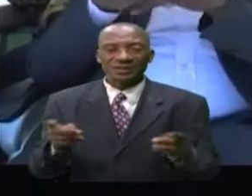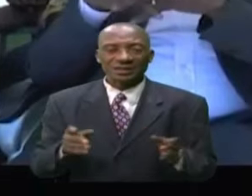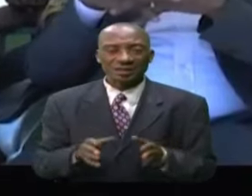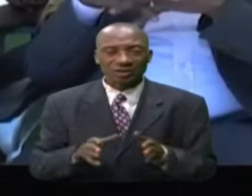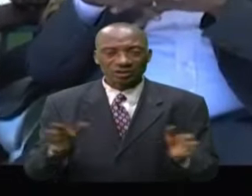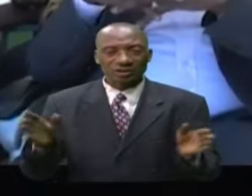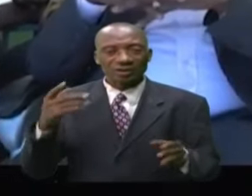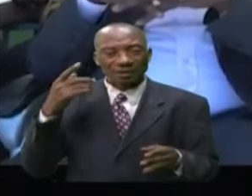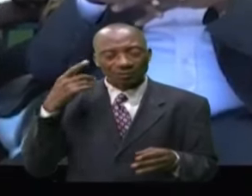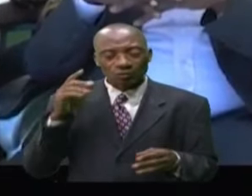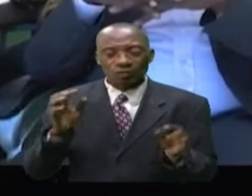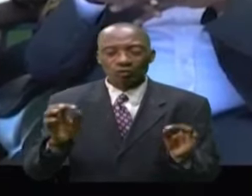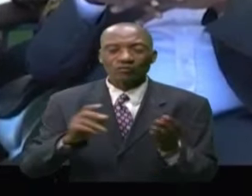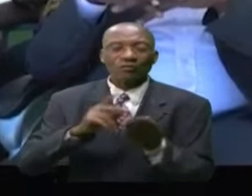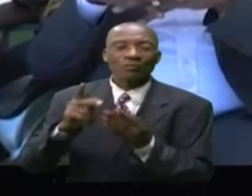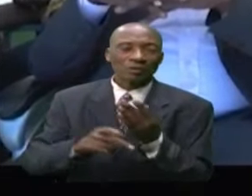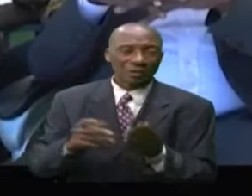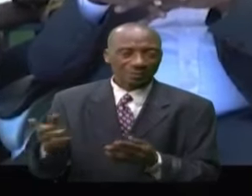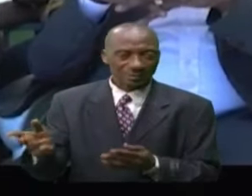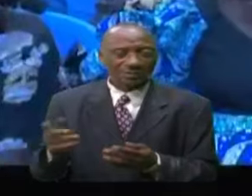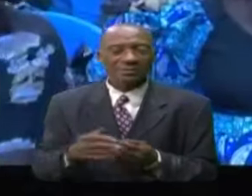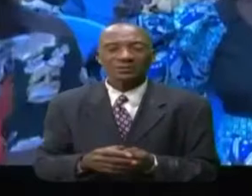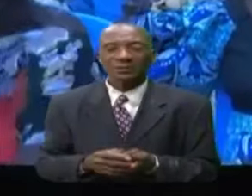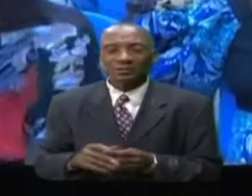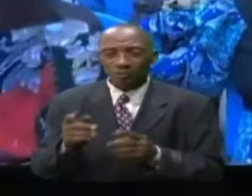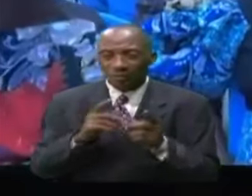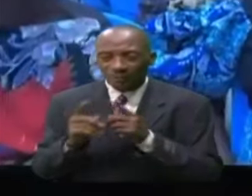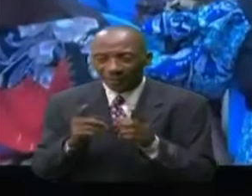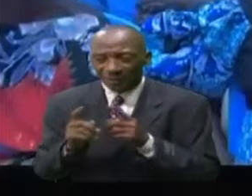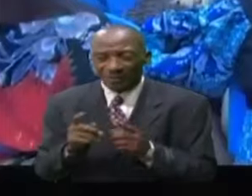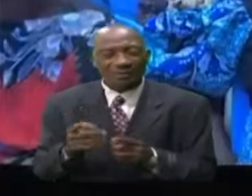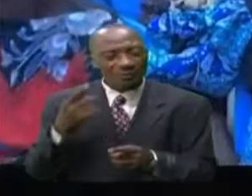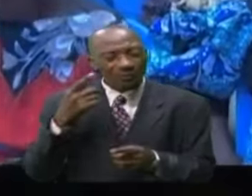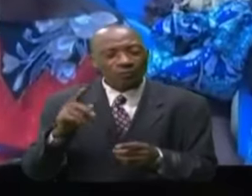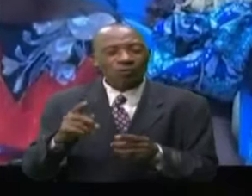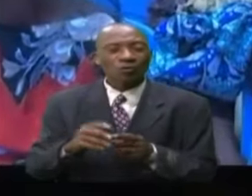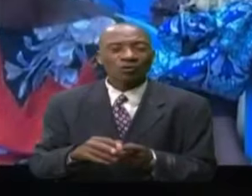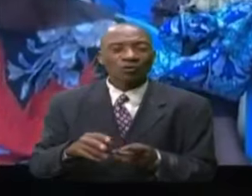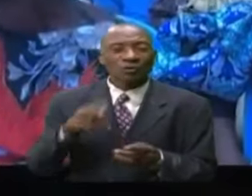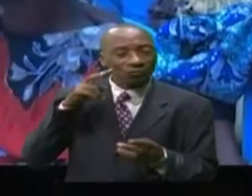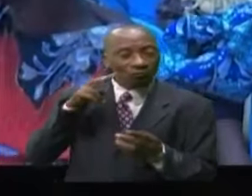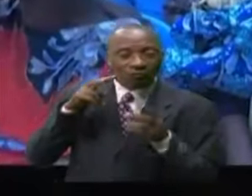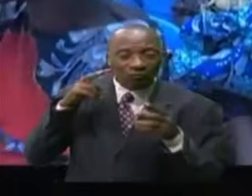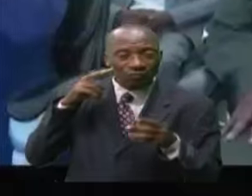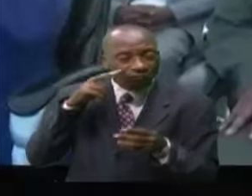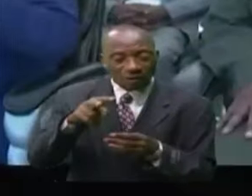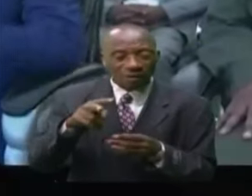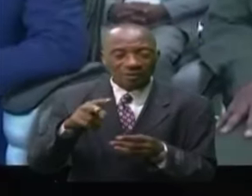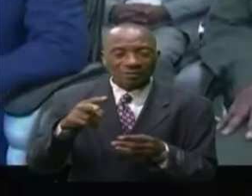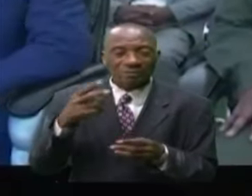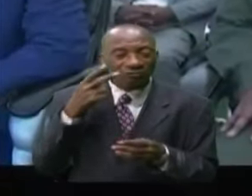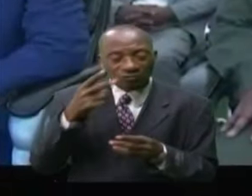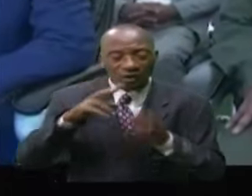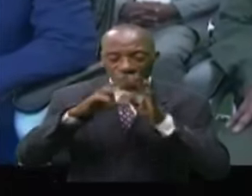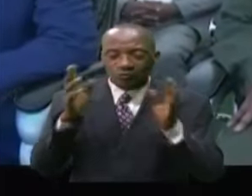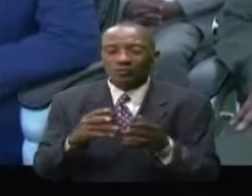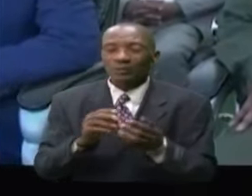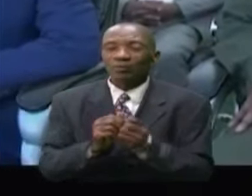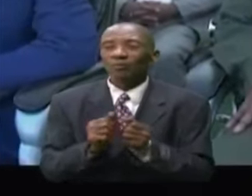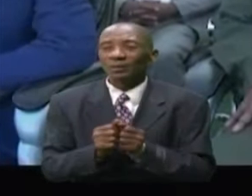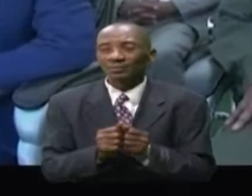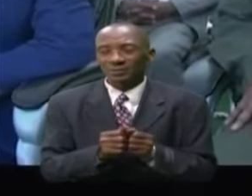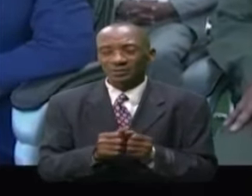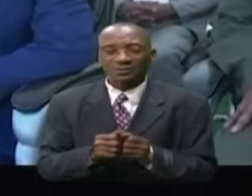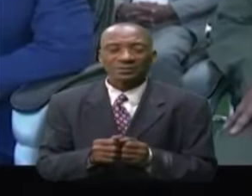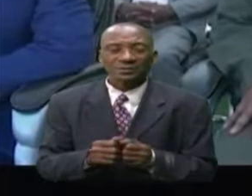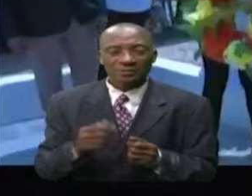reconnaissance envers les victimes ainsi que pour sa sollicitude à l'égard des veuves et des orphelins des défunts. Cette commémoration empreinte d'émotion